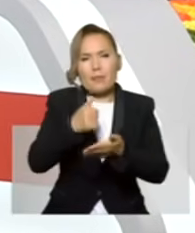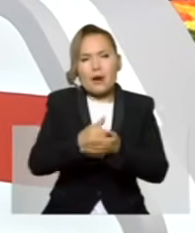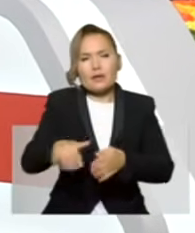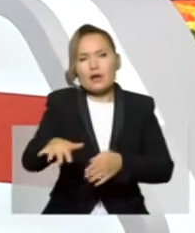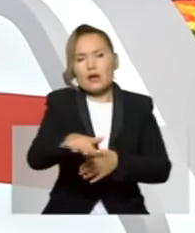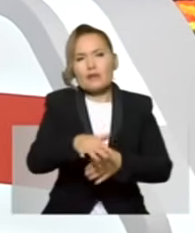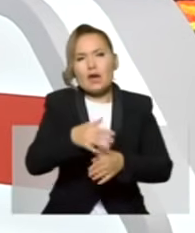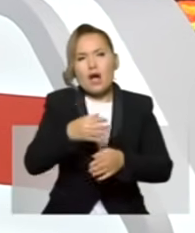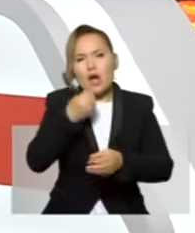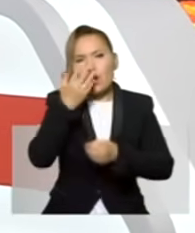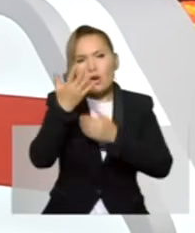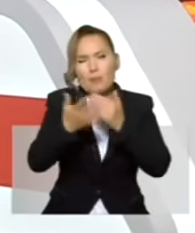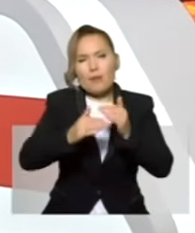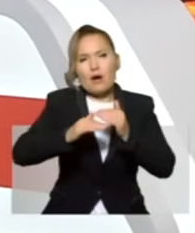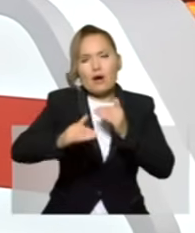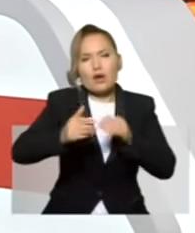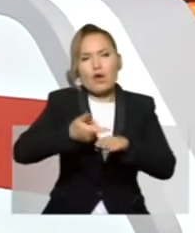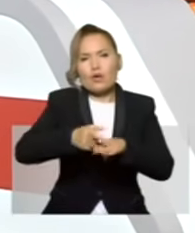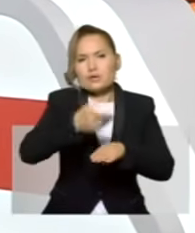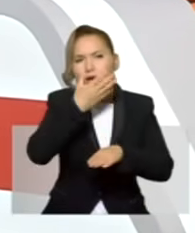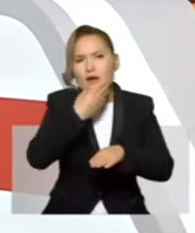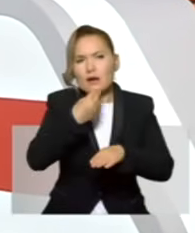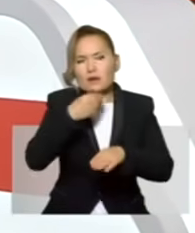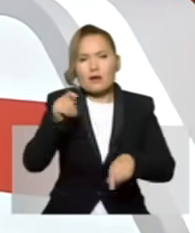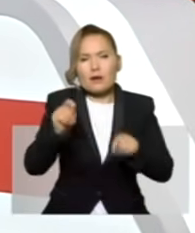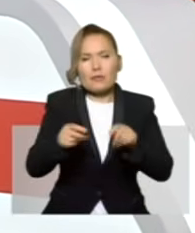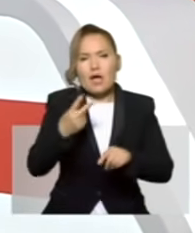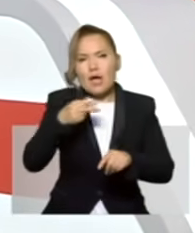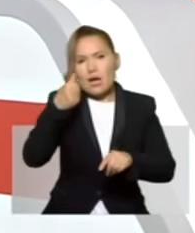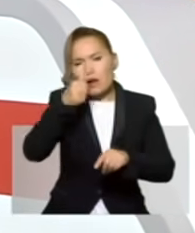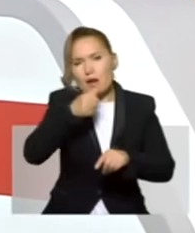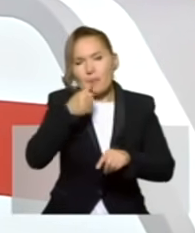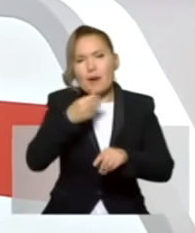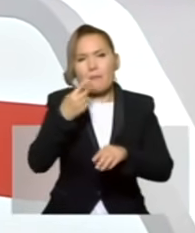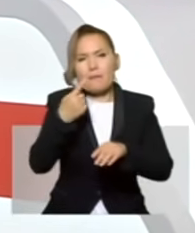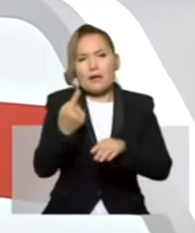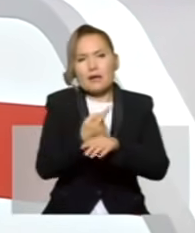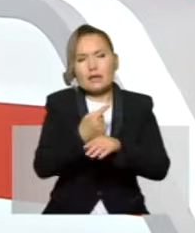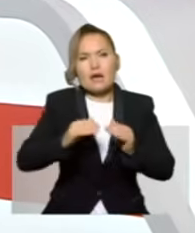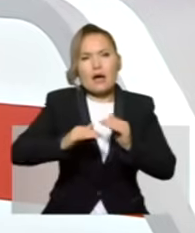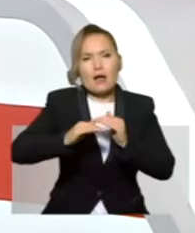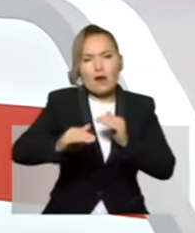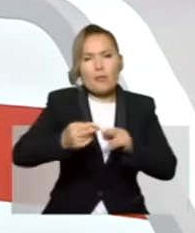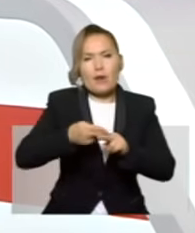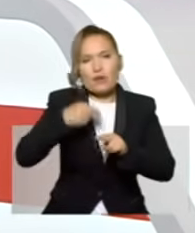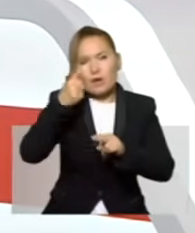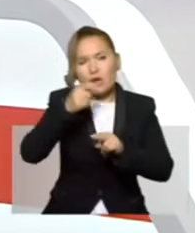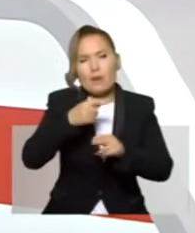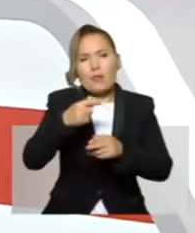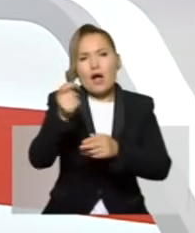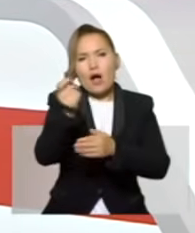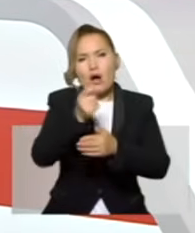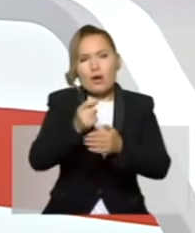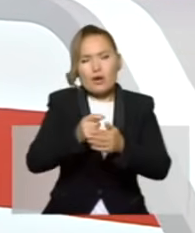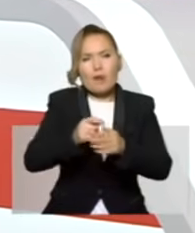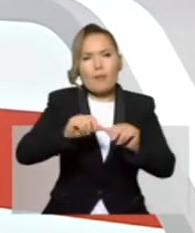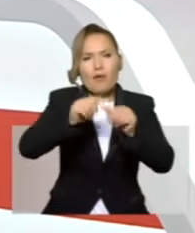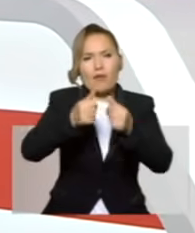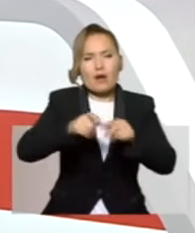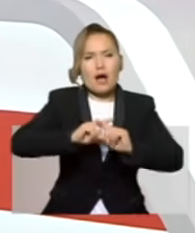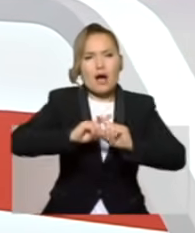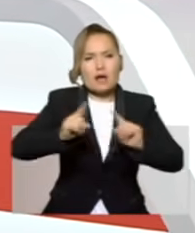алаңындағы гүлден төселген кілемді көру үшін. Екі жылда бір рет жайылатын кілемнің биылғы ою өрнегі мен мазмұны да